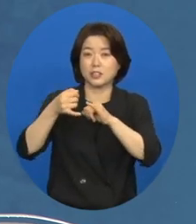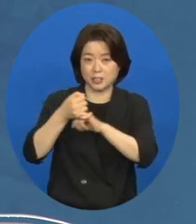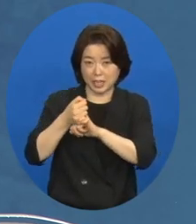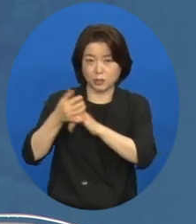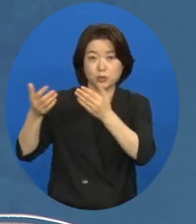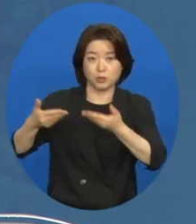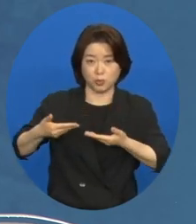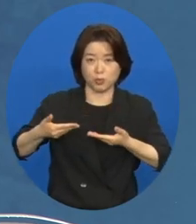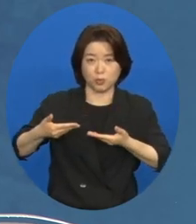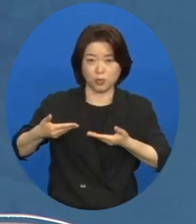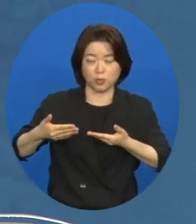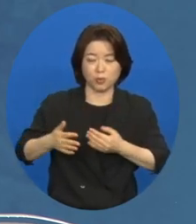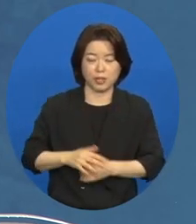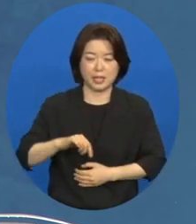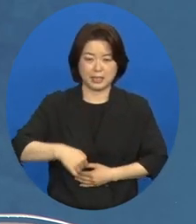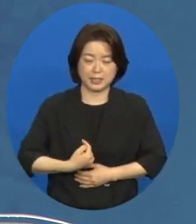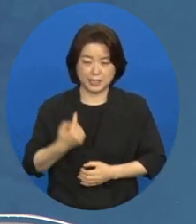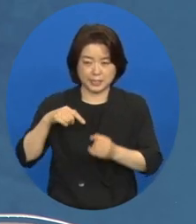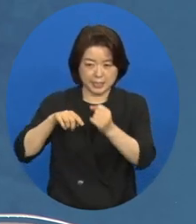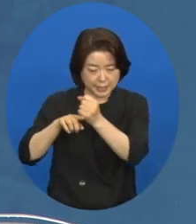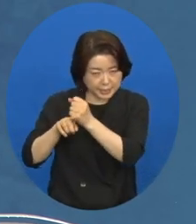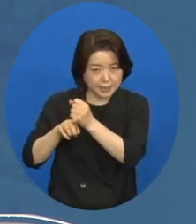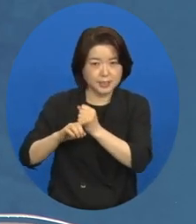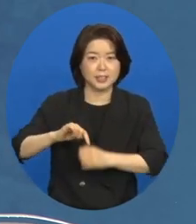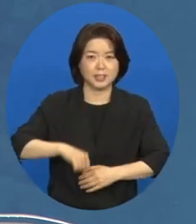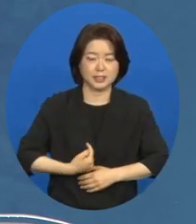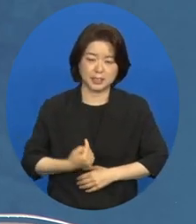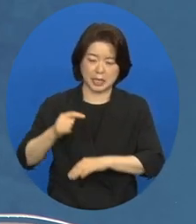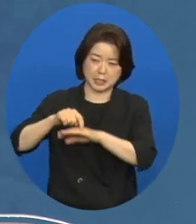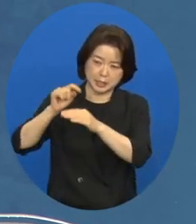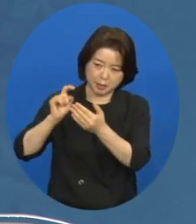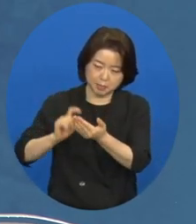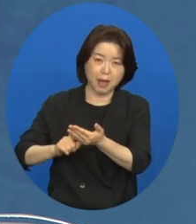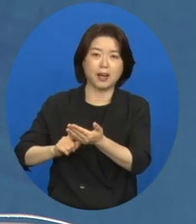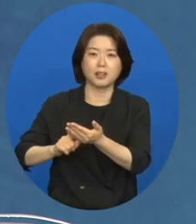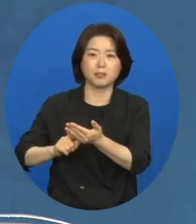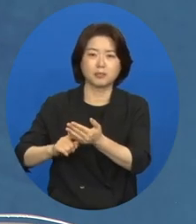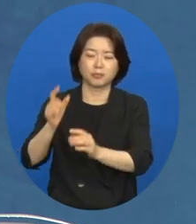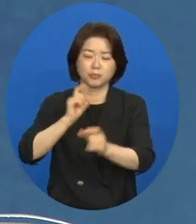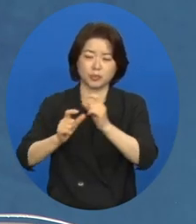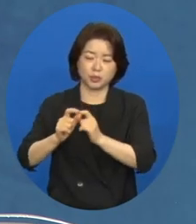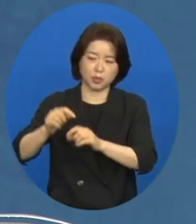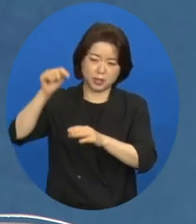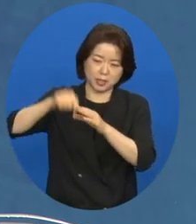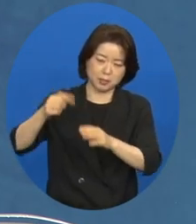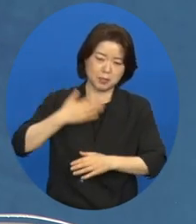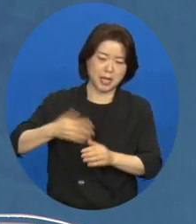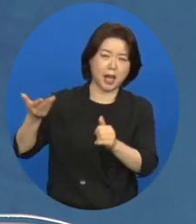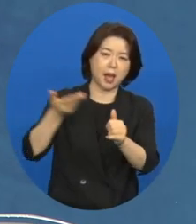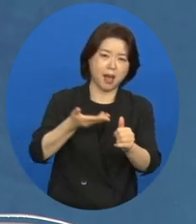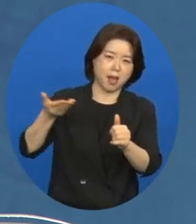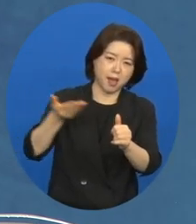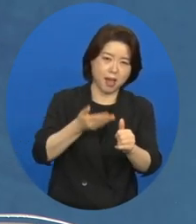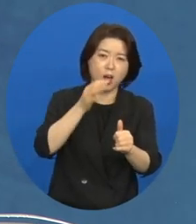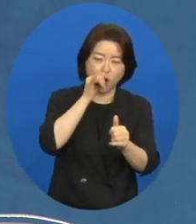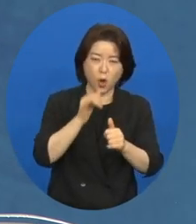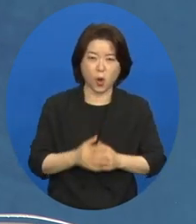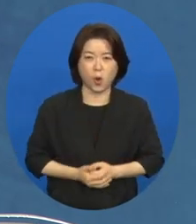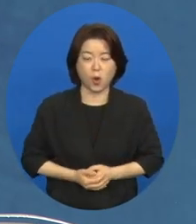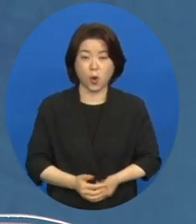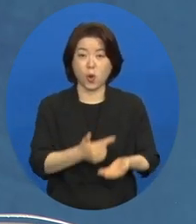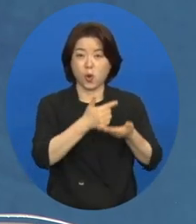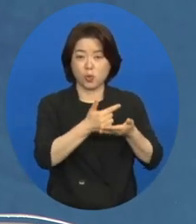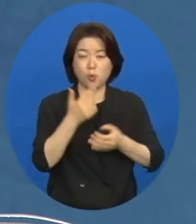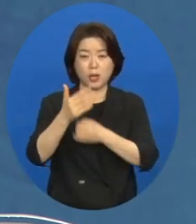맺으시고 당신의 뜻과 당신의 마음을 더 깊이 알려주세요. 노아는